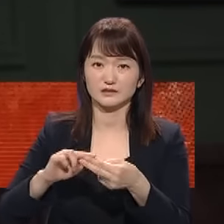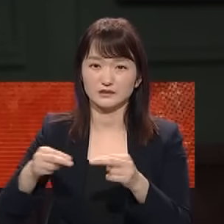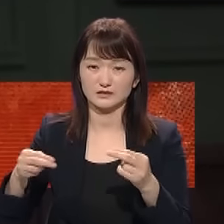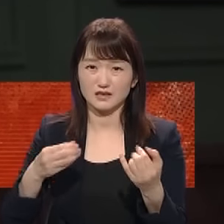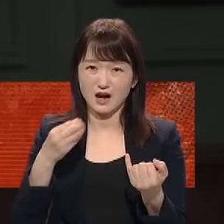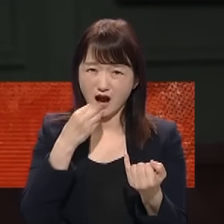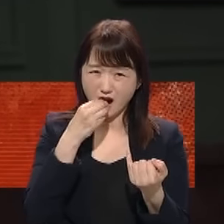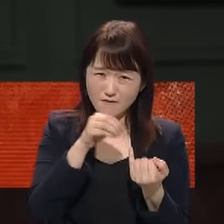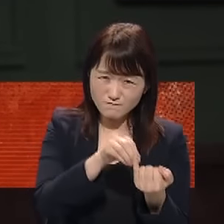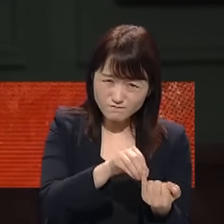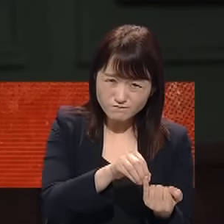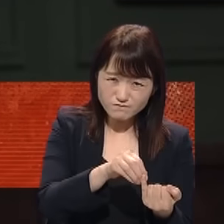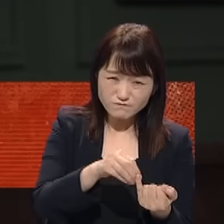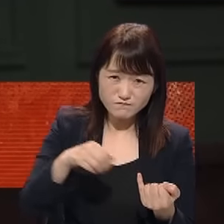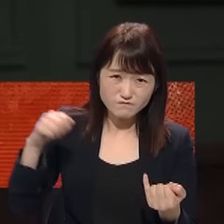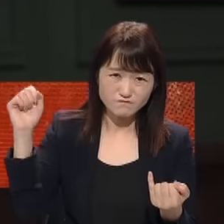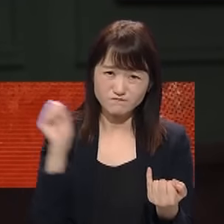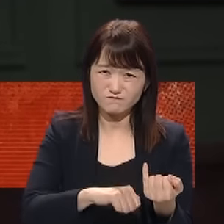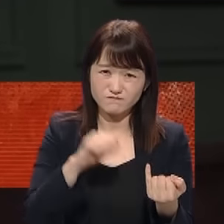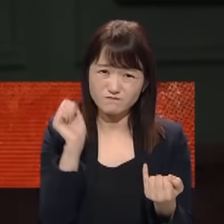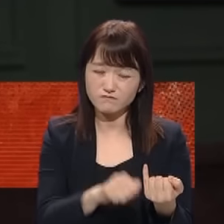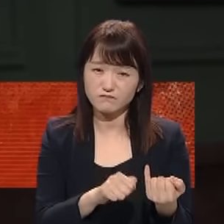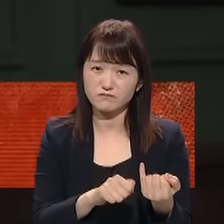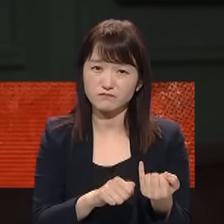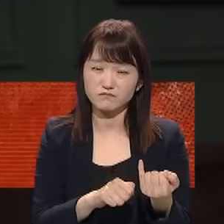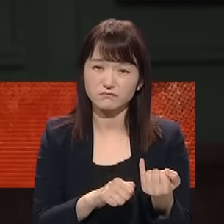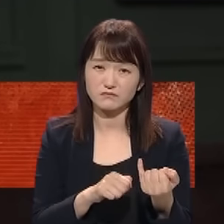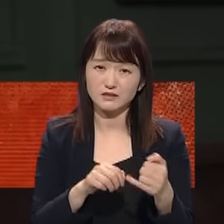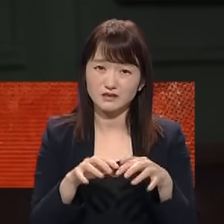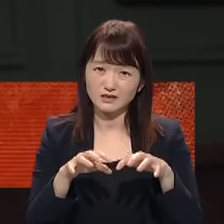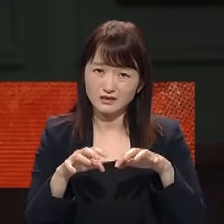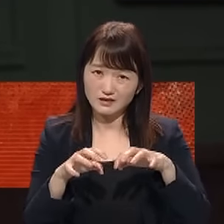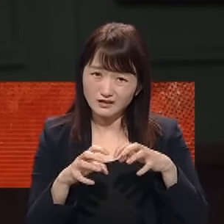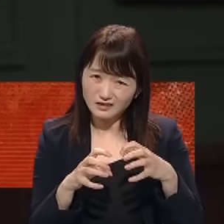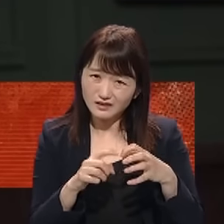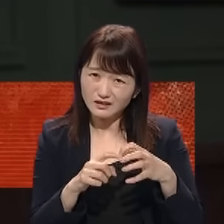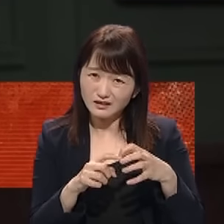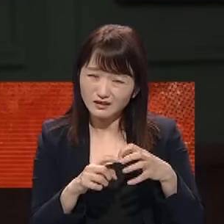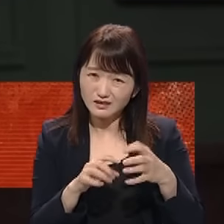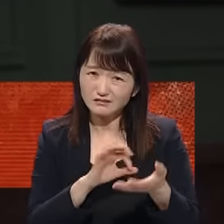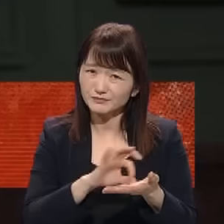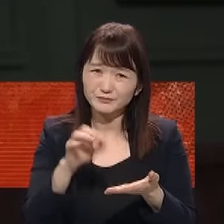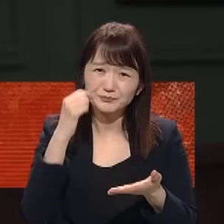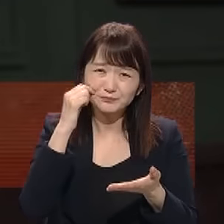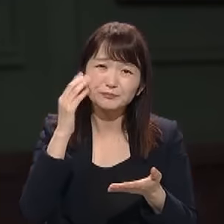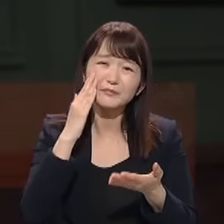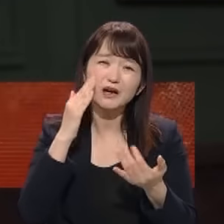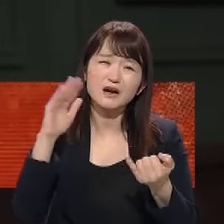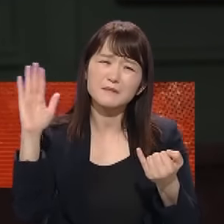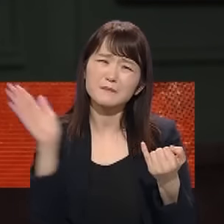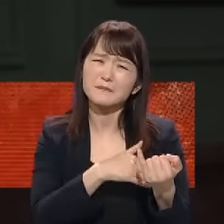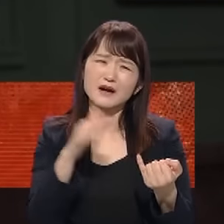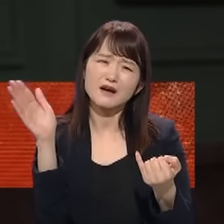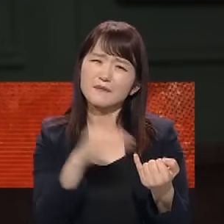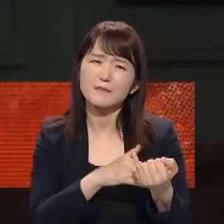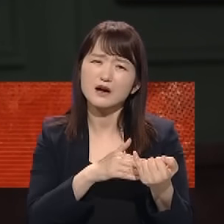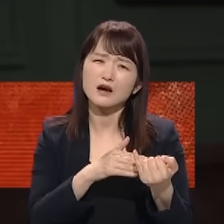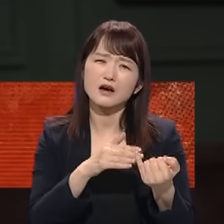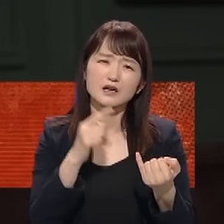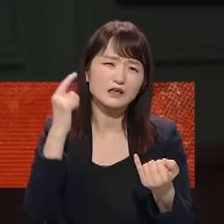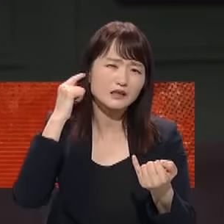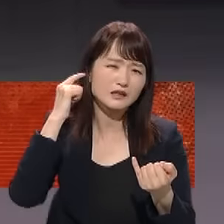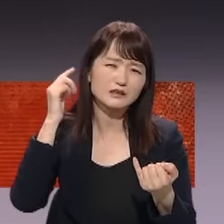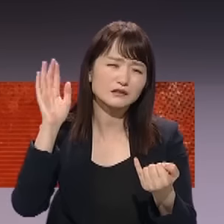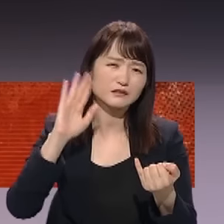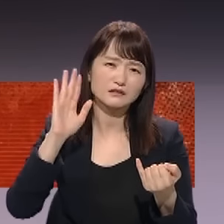휘둘러댔습니다. 어머니는 손가락이 휘어져서 잘 쓰지 못하게 됐고요. 뺨 30대를 연속적으로 맞아서 귀까지 잘 안 들리게